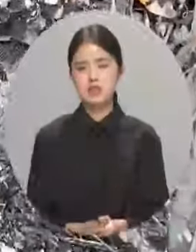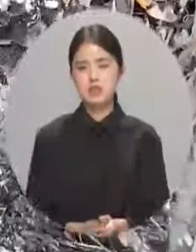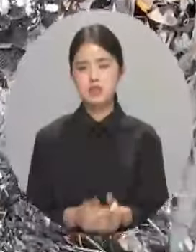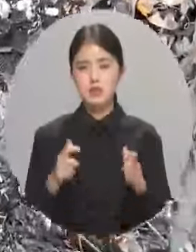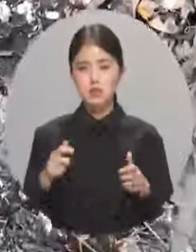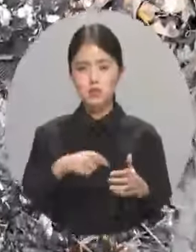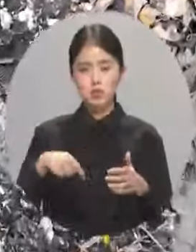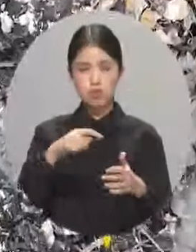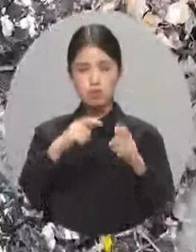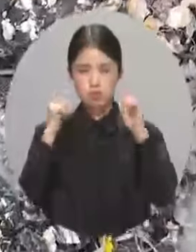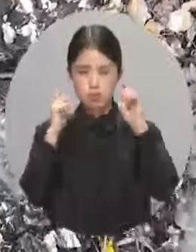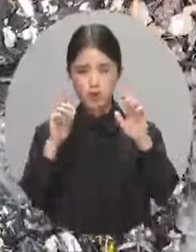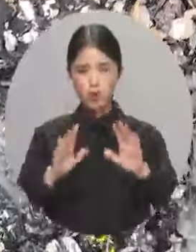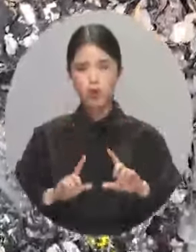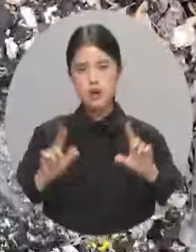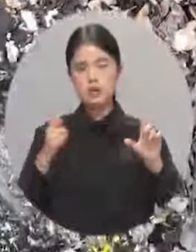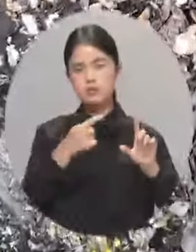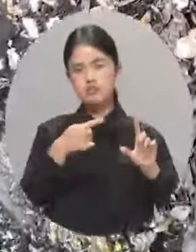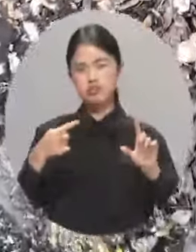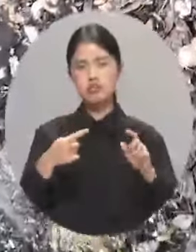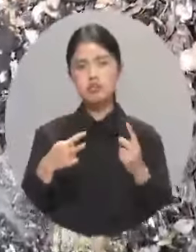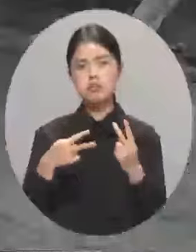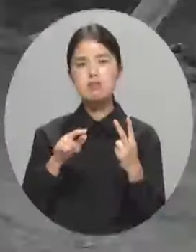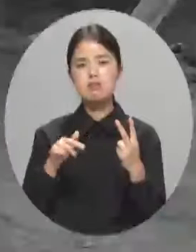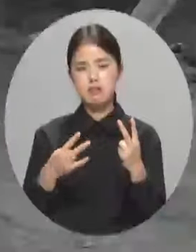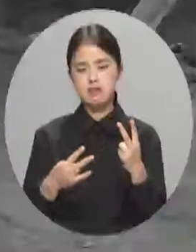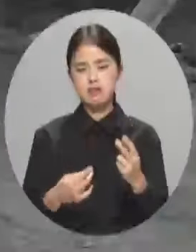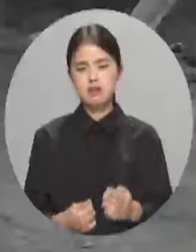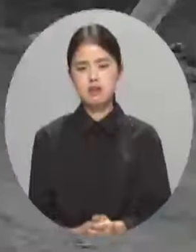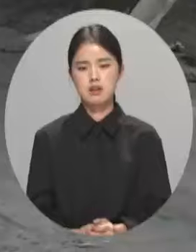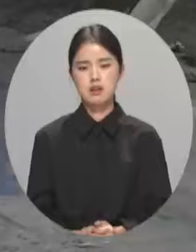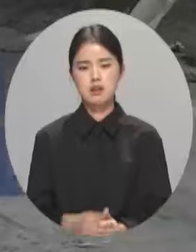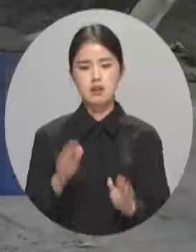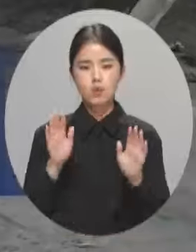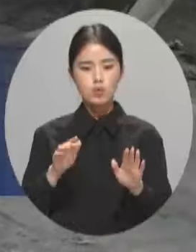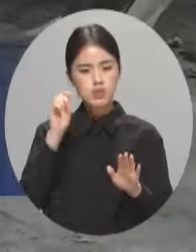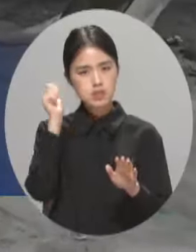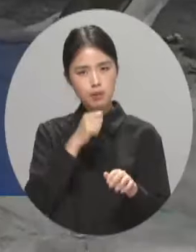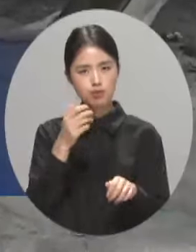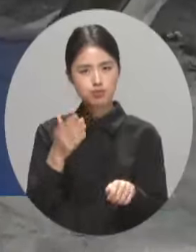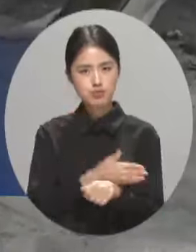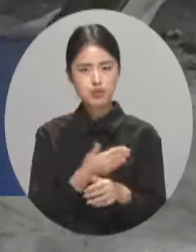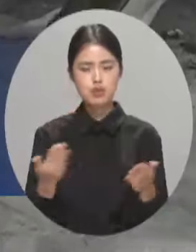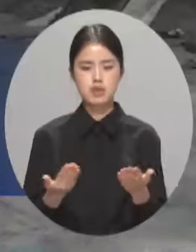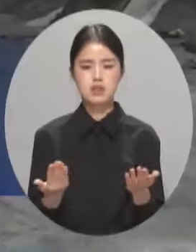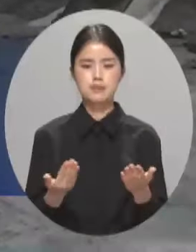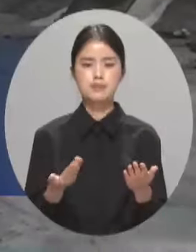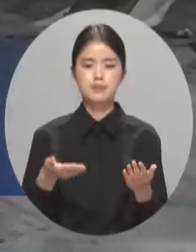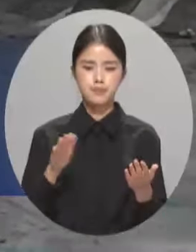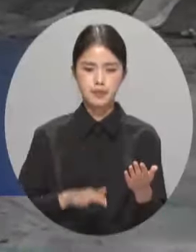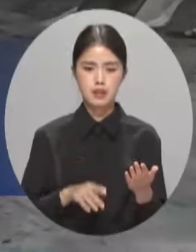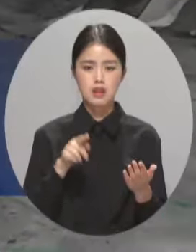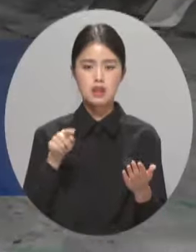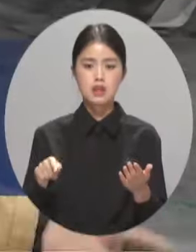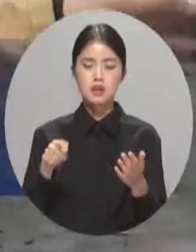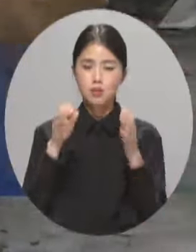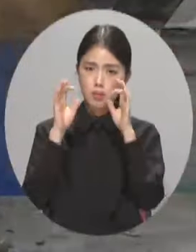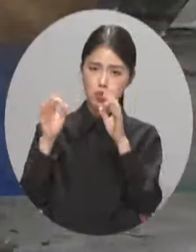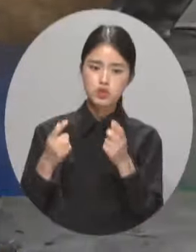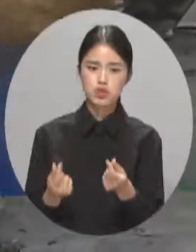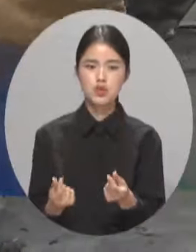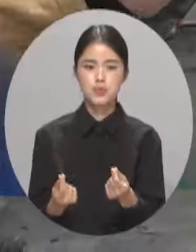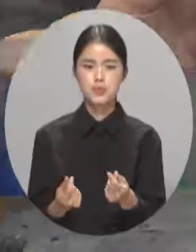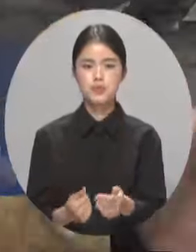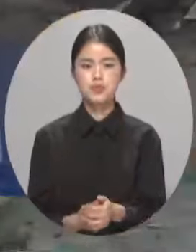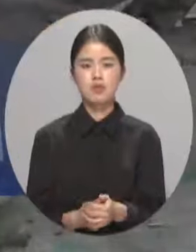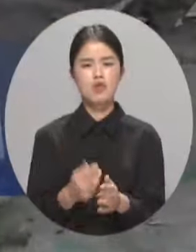도내에서 발령된 올해 첫 대응 2단계입니다. 오늘 새벽부터 계속하고 있었는데요. 지금 앞으로 저